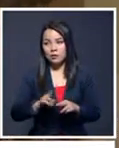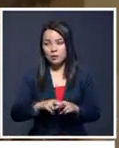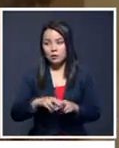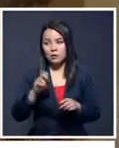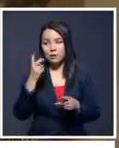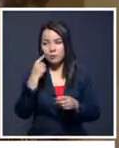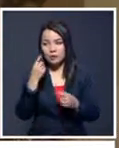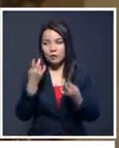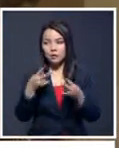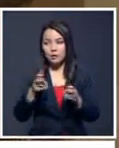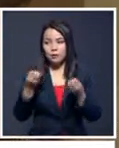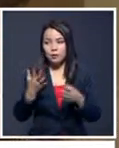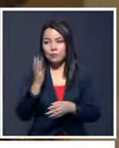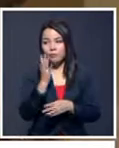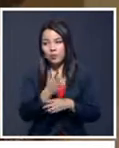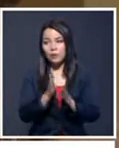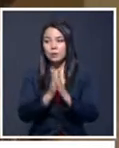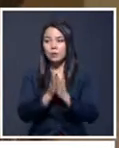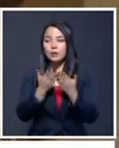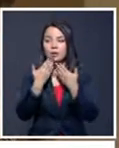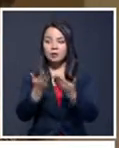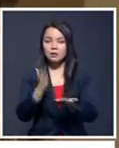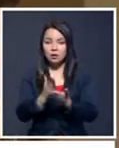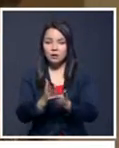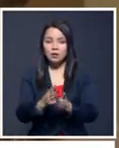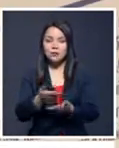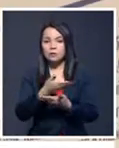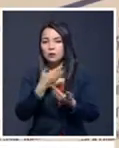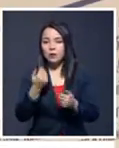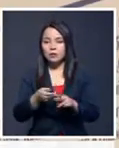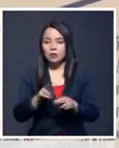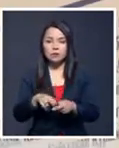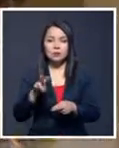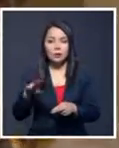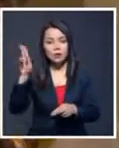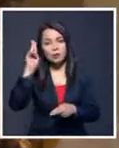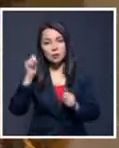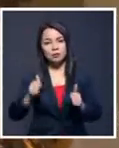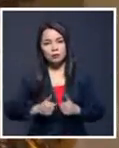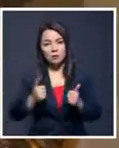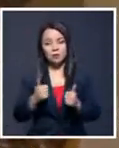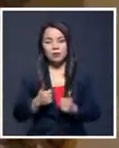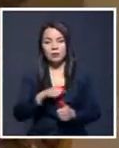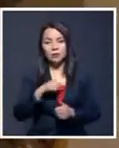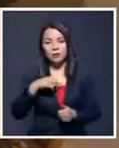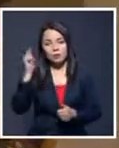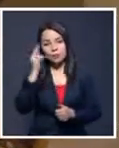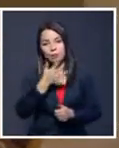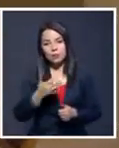жылатпай Әнуарбекке де 5 қойсаңшы деді. Жоқ ата дедім, еңбегімен алсын дедім. Сосын атам күлді,